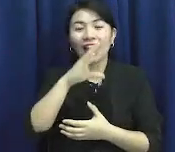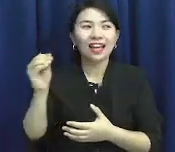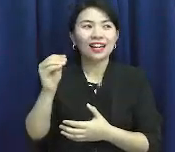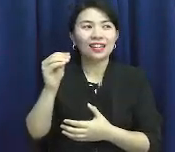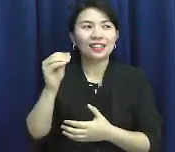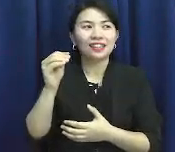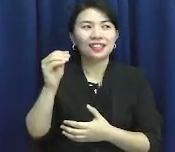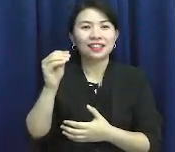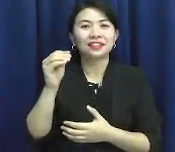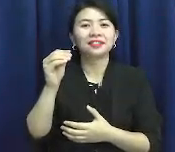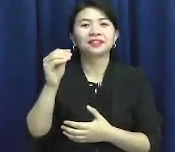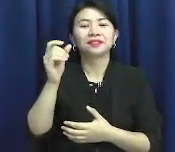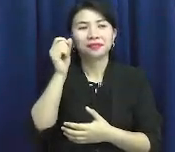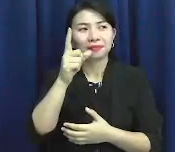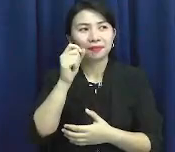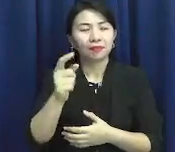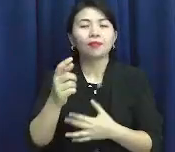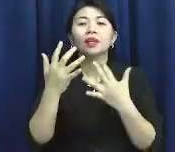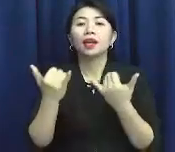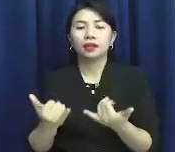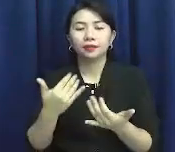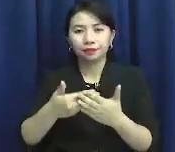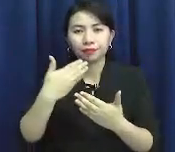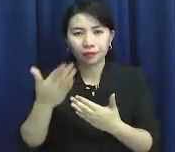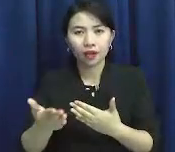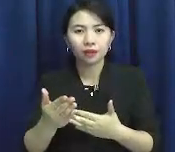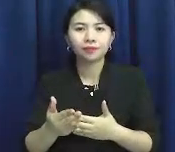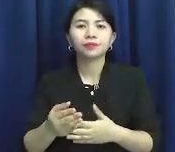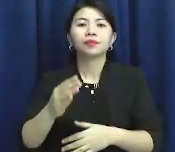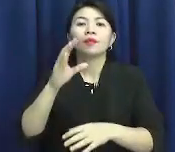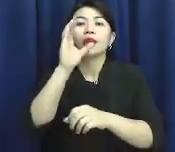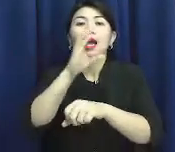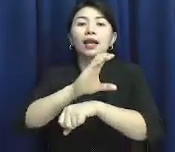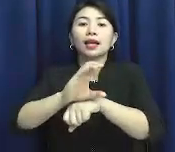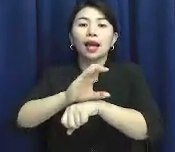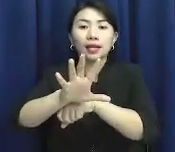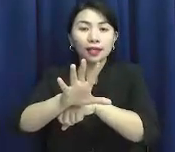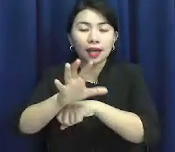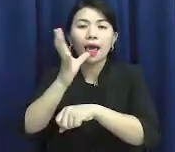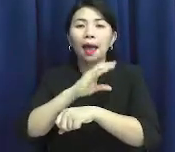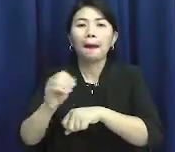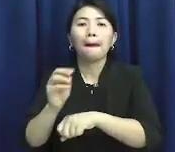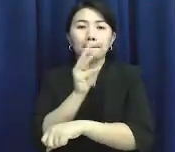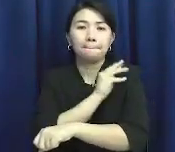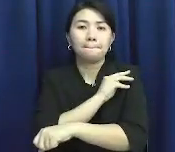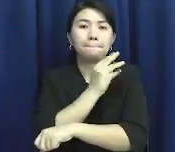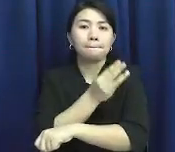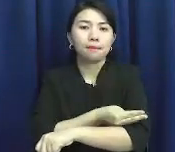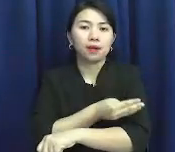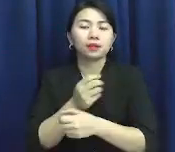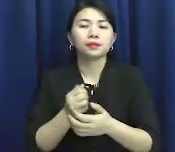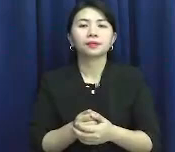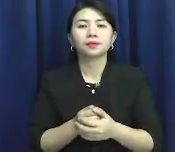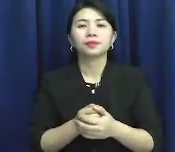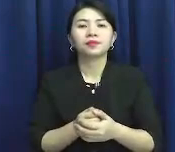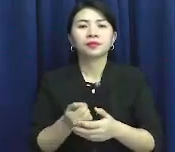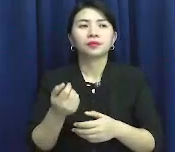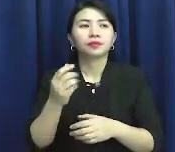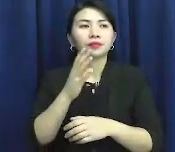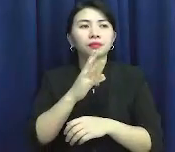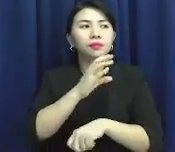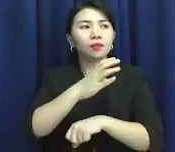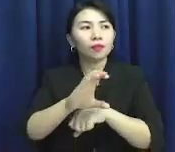yan. May end. Ito sunod. Counsel and might. Laging may end. The counsel and